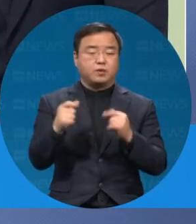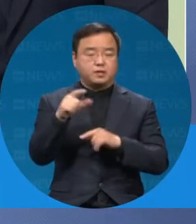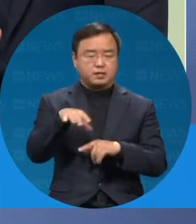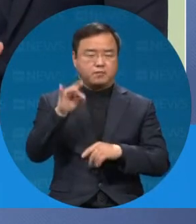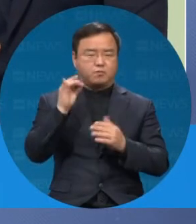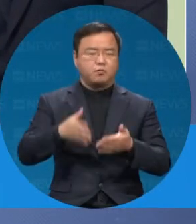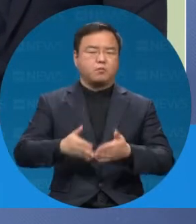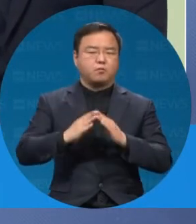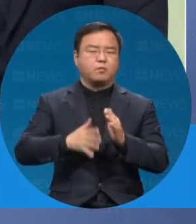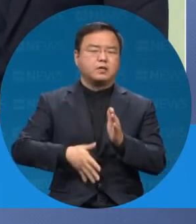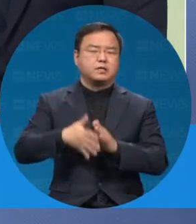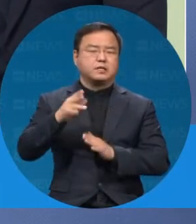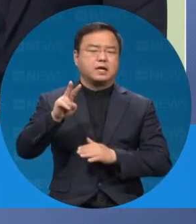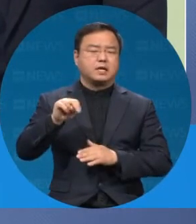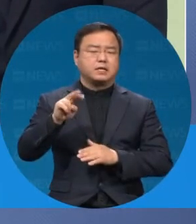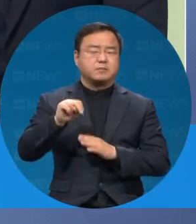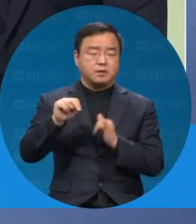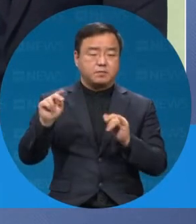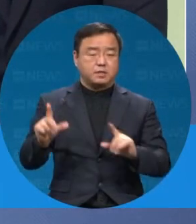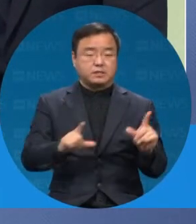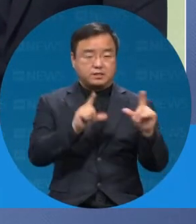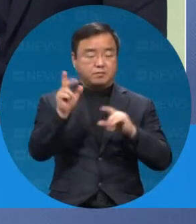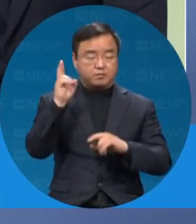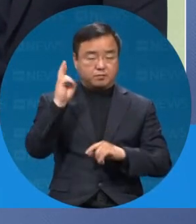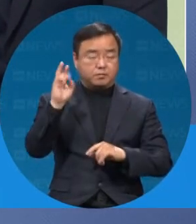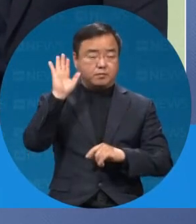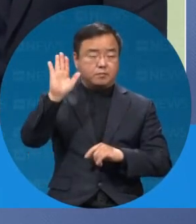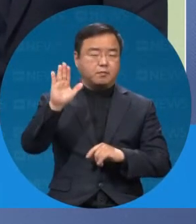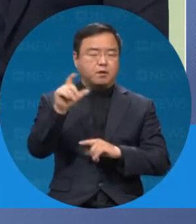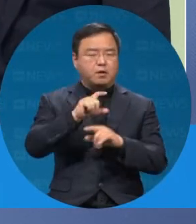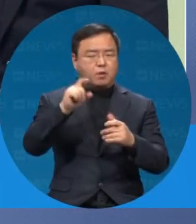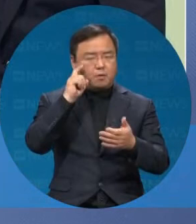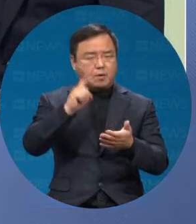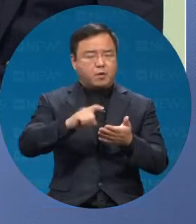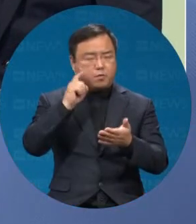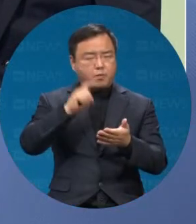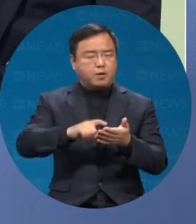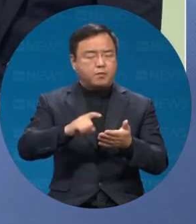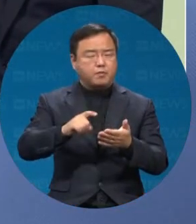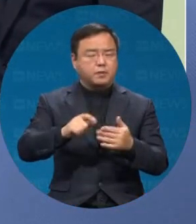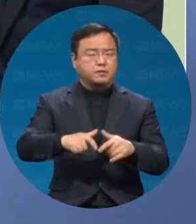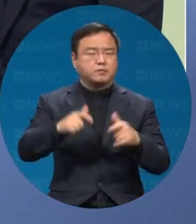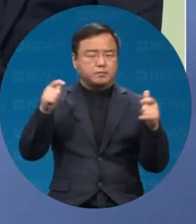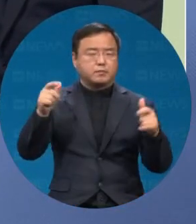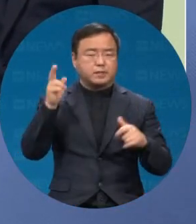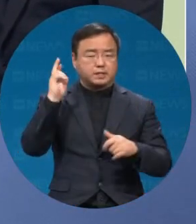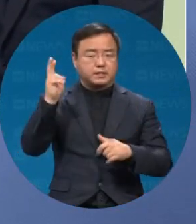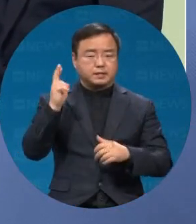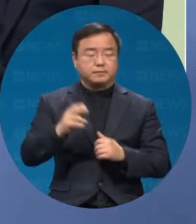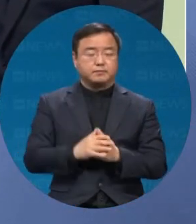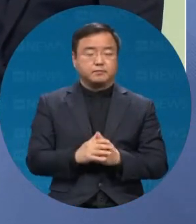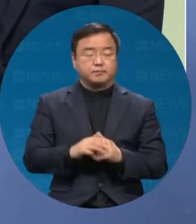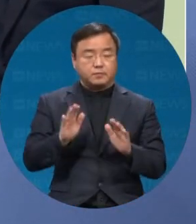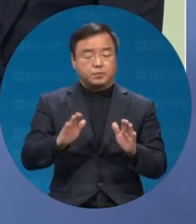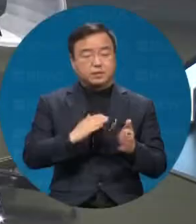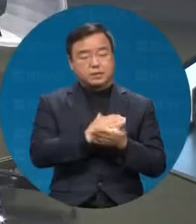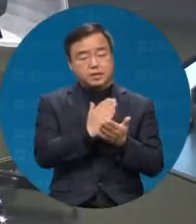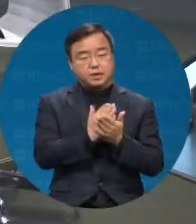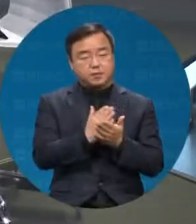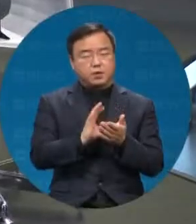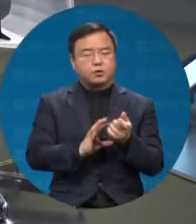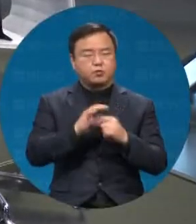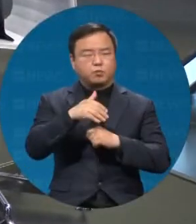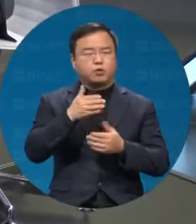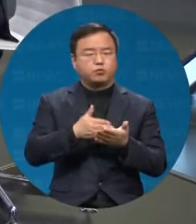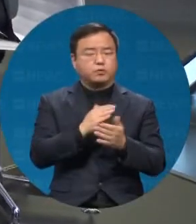최대 2만 명이 거주하는 만큼 앞으로 추가 발굴이 이어질 것으로 예상됩니다 4 자 오늘도 사용한 글로벌 소식 잘 들었습니다